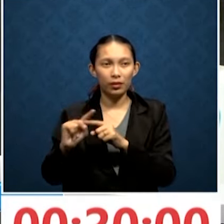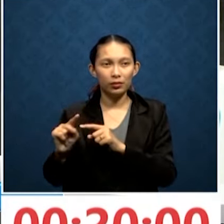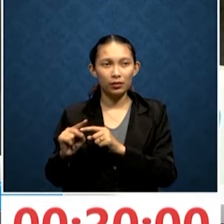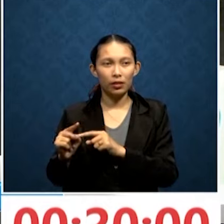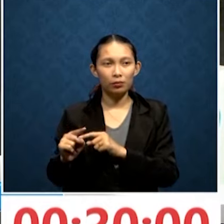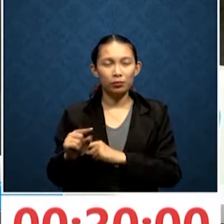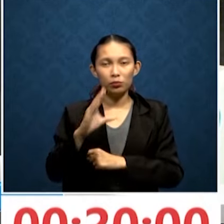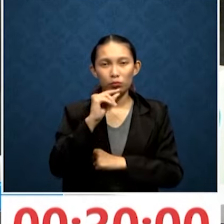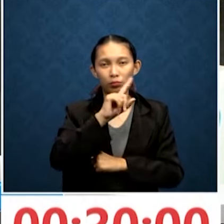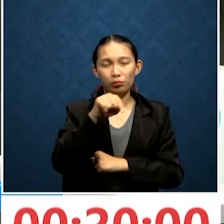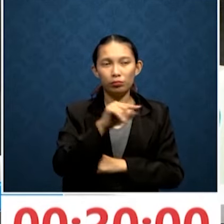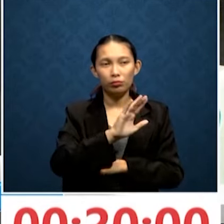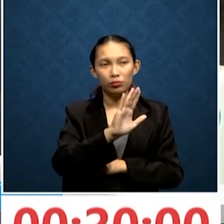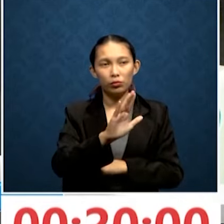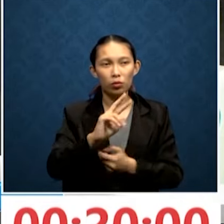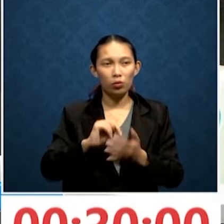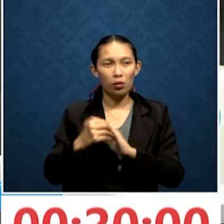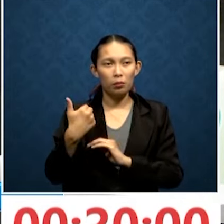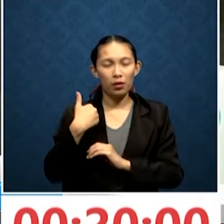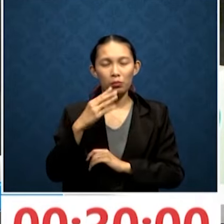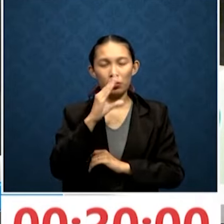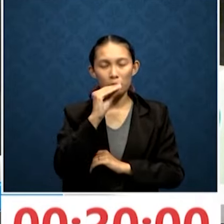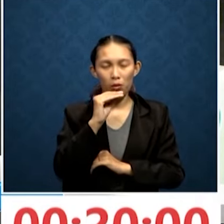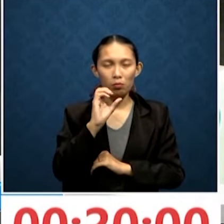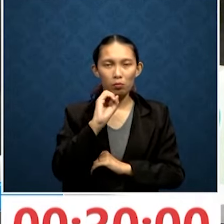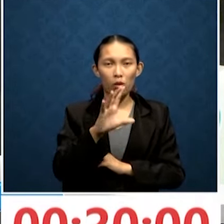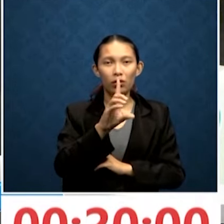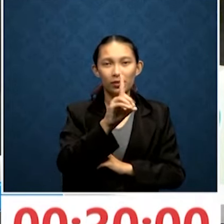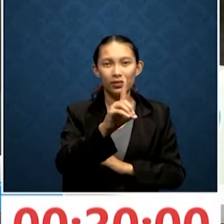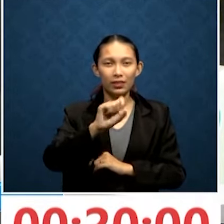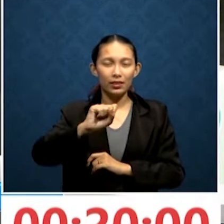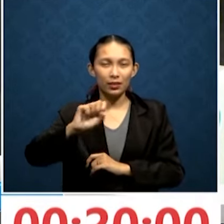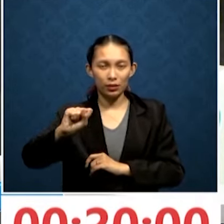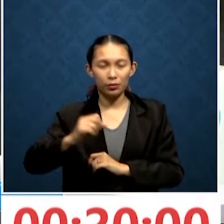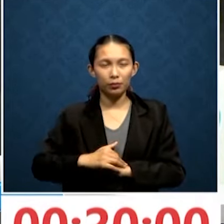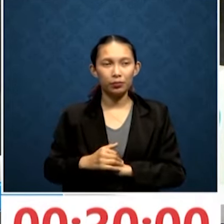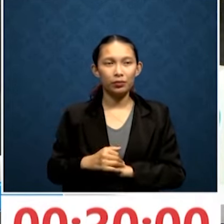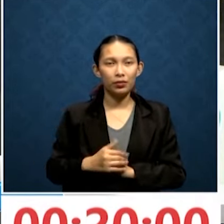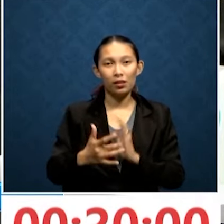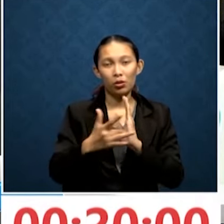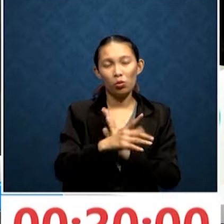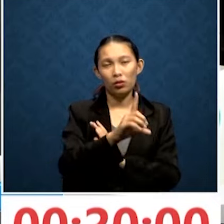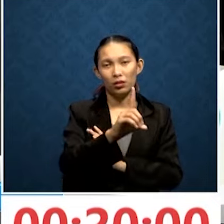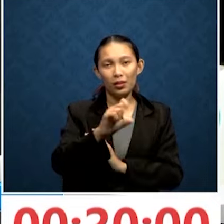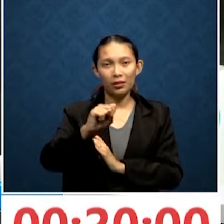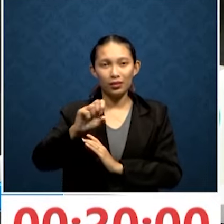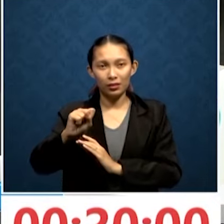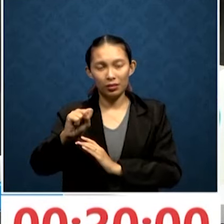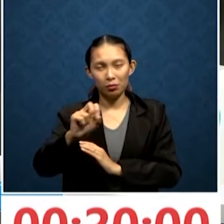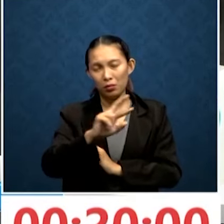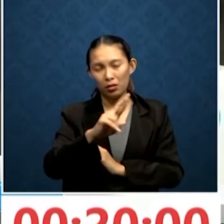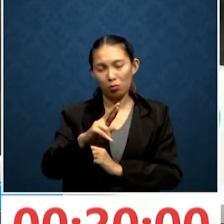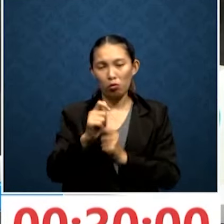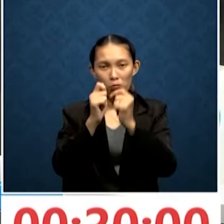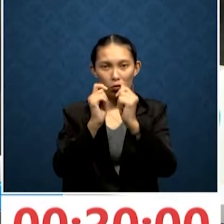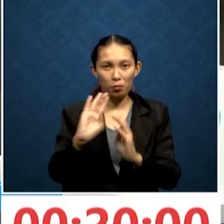Support System ต่อไปนี้ผมจะเรียกว่า DSS นะครับเทคโนโลยี DSS เป็นระบบที่ถูกออกแบบ